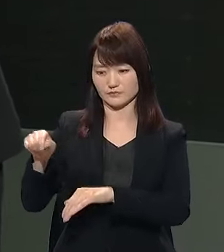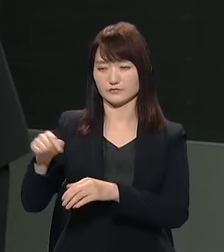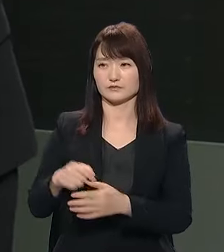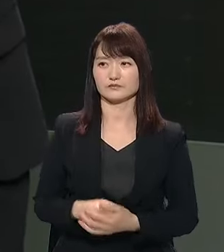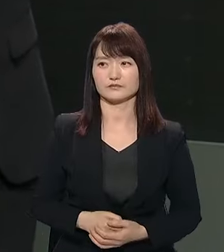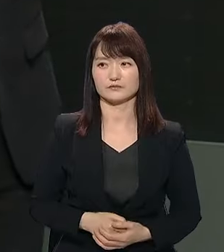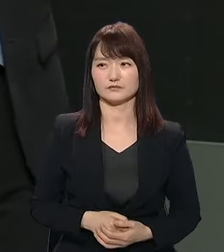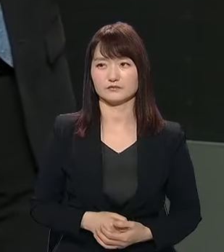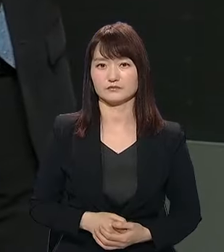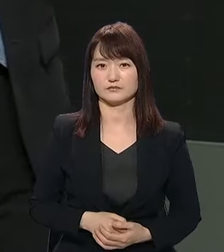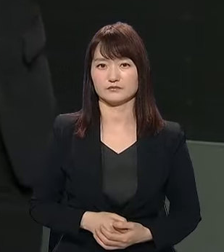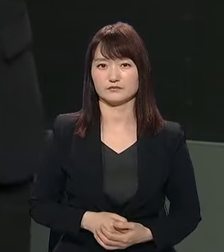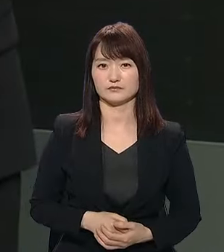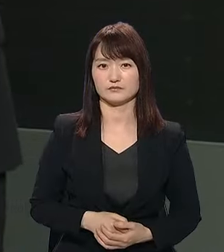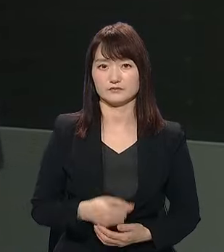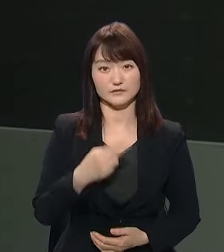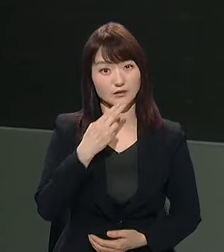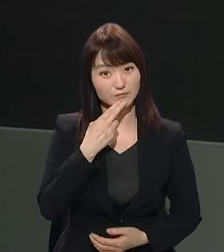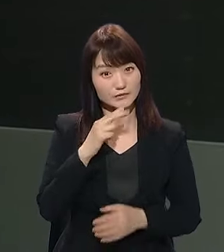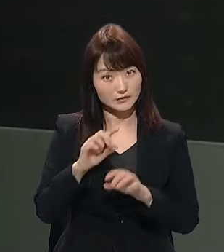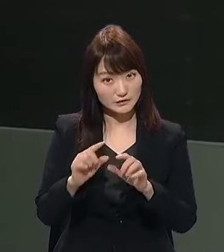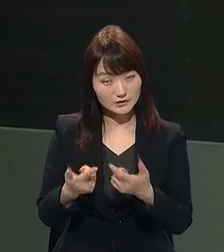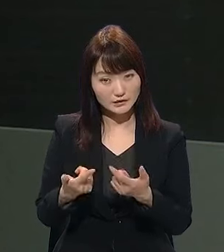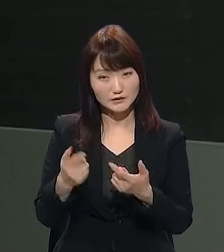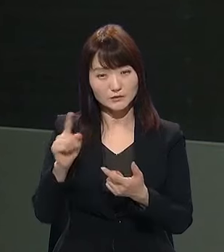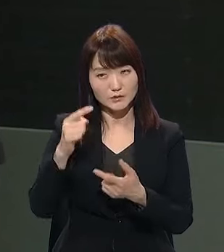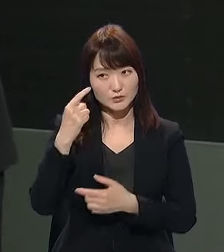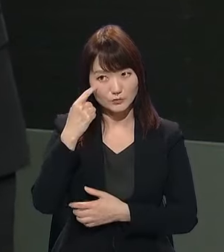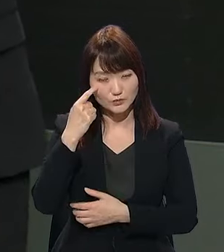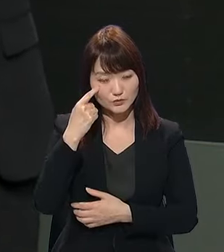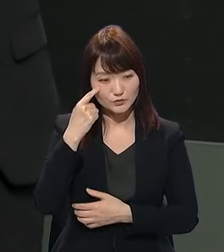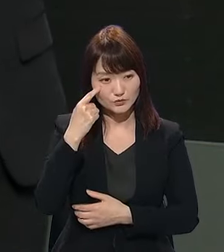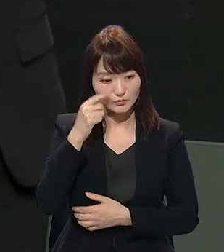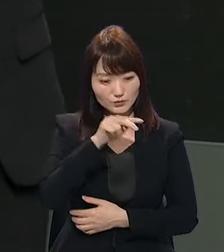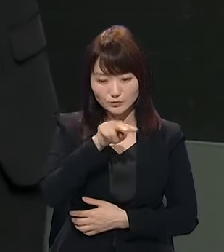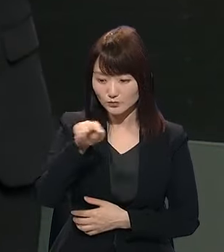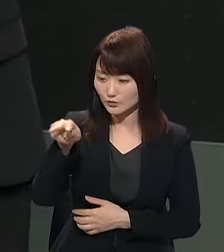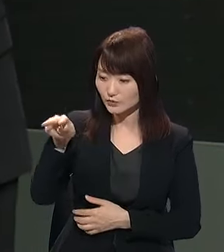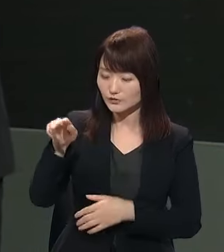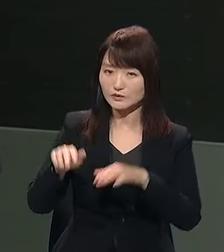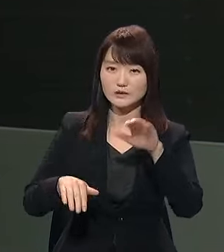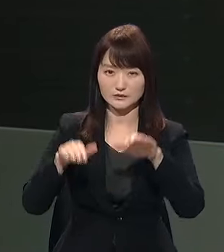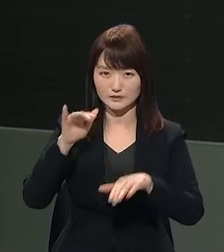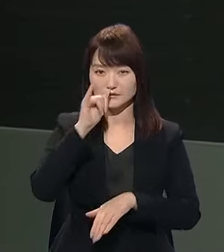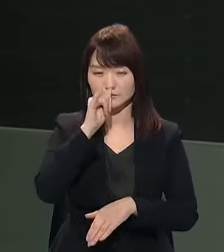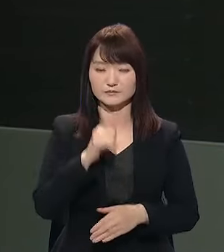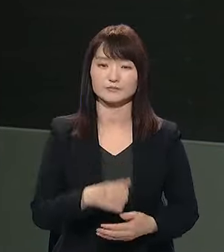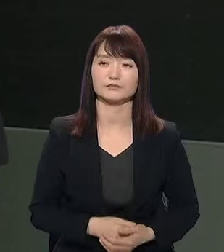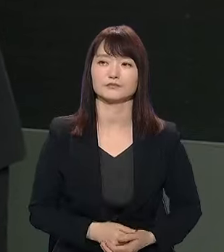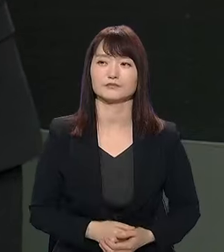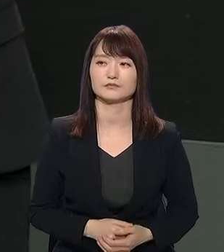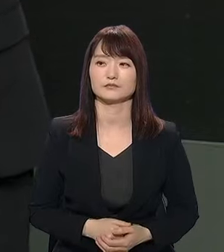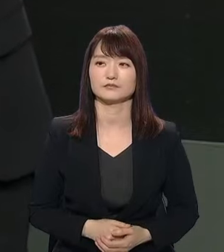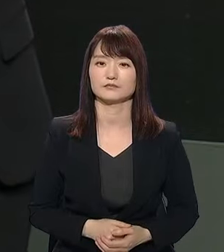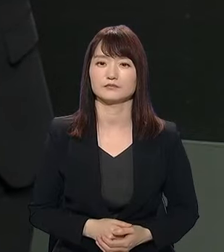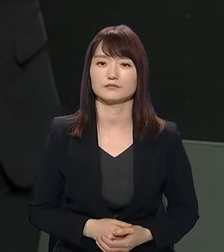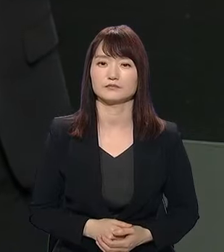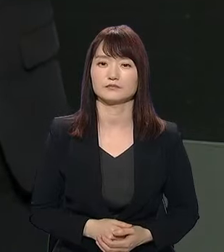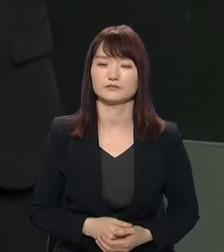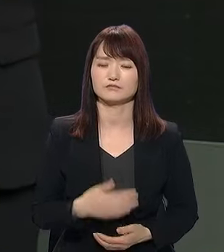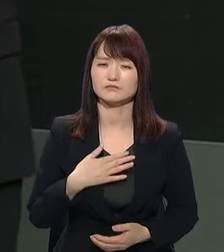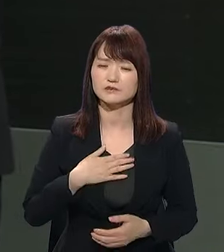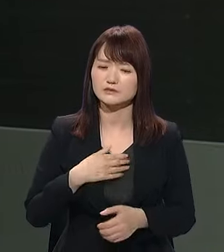완전히 없었던 건 아니지만 어떻게 보면 약간의 관점의 차이이긴 하다 뭐 이런 내용 같아요 자 그런데 특히나 제가